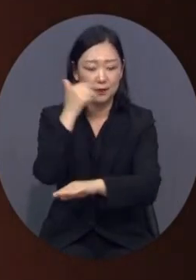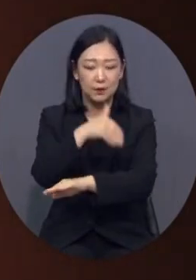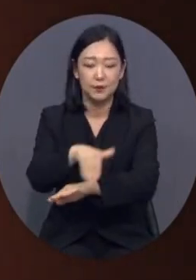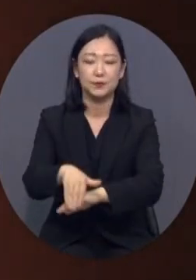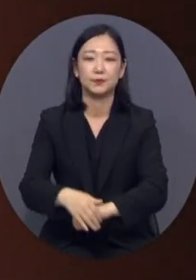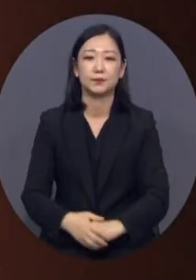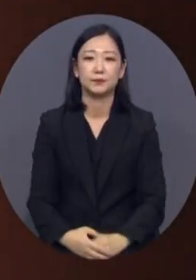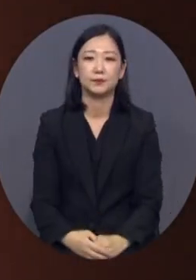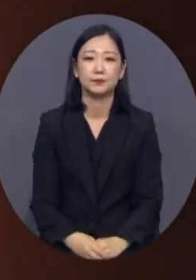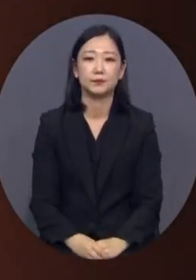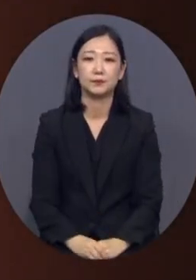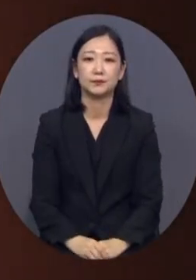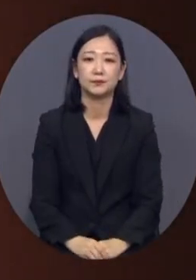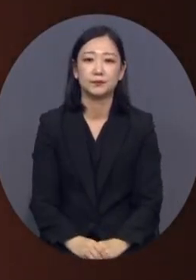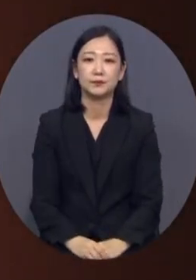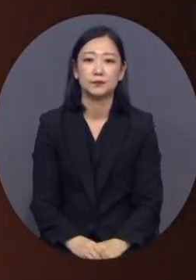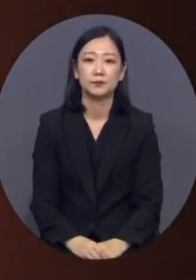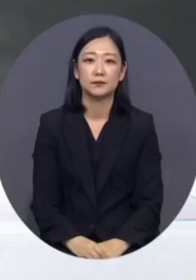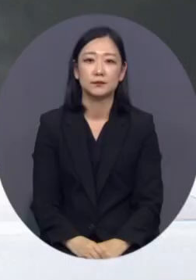MBC 뉴스 조연성입니다